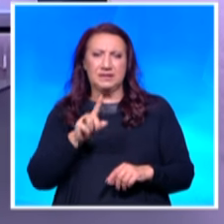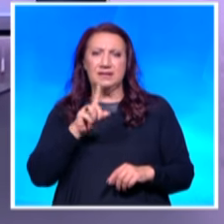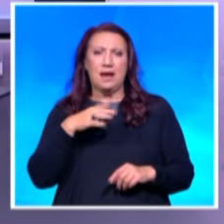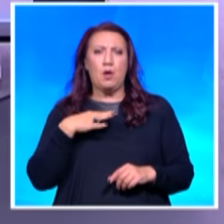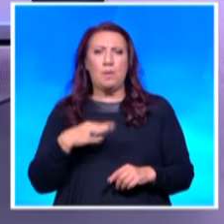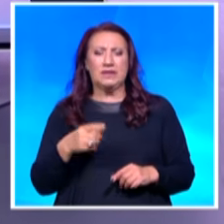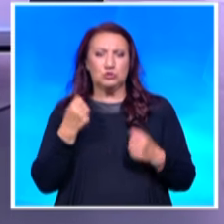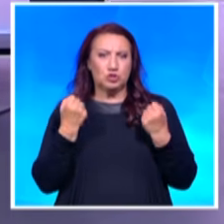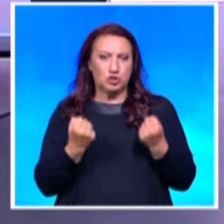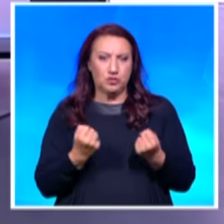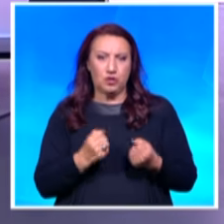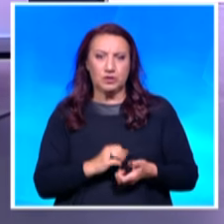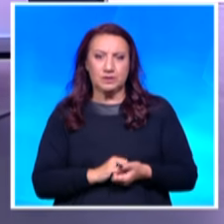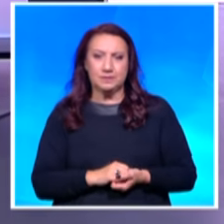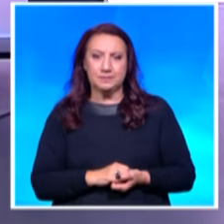Здравей!